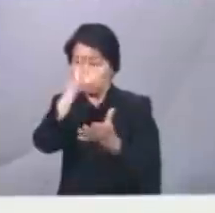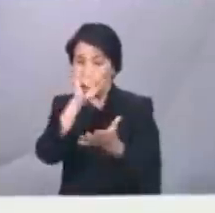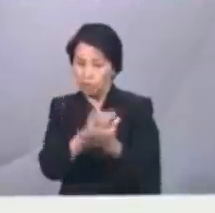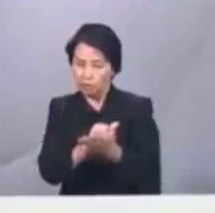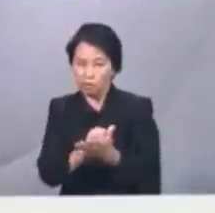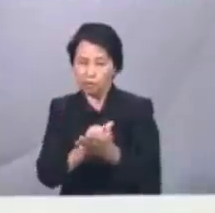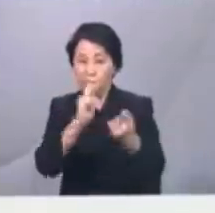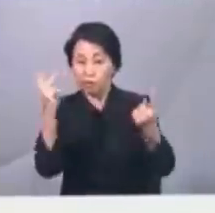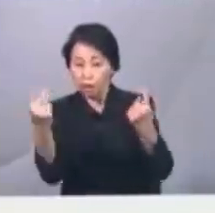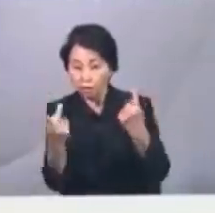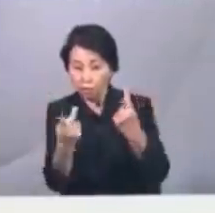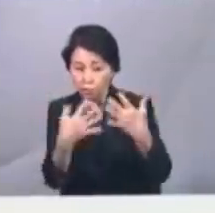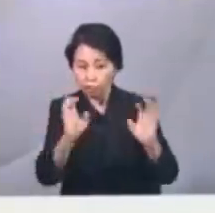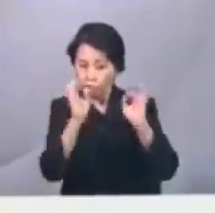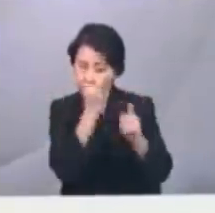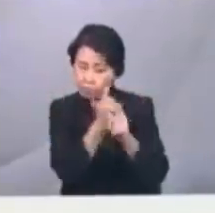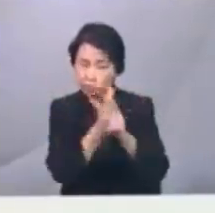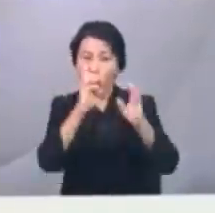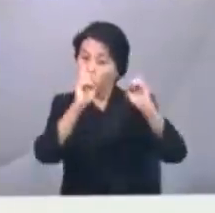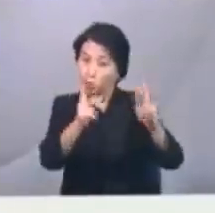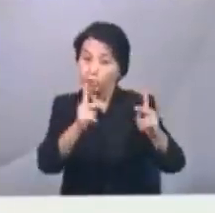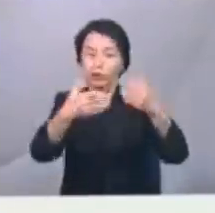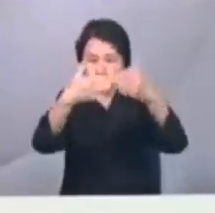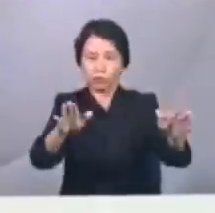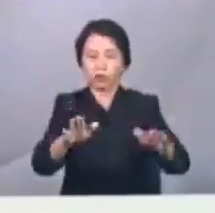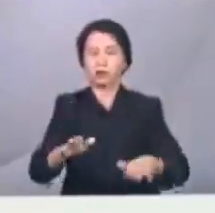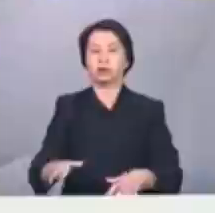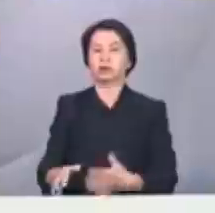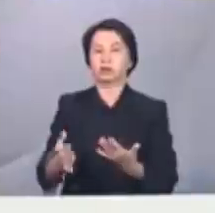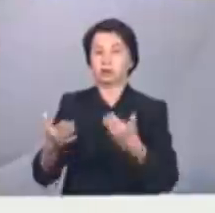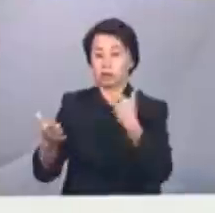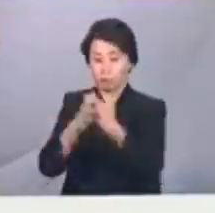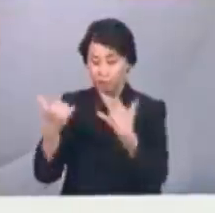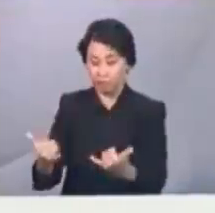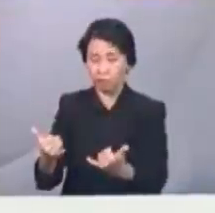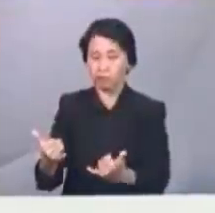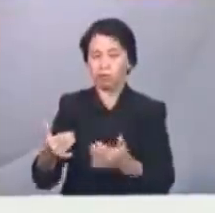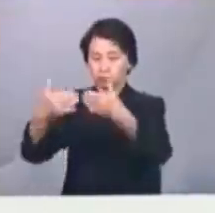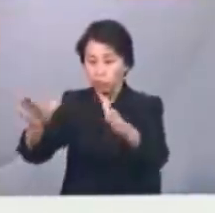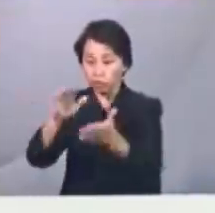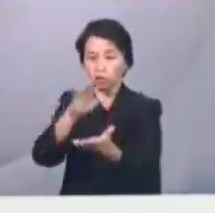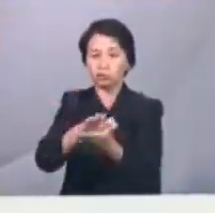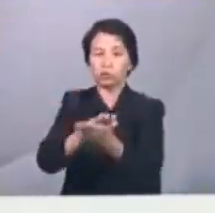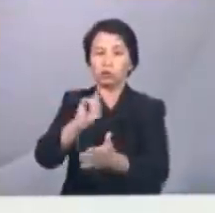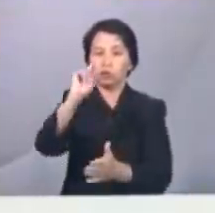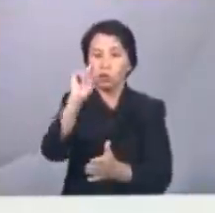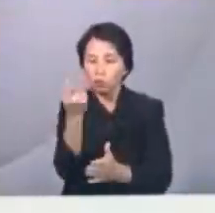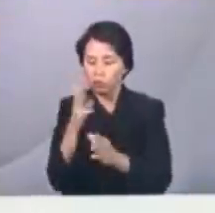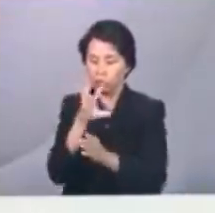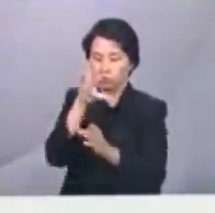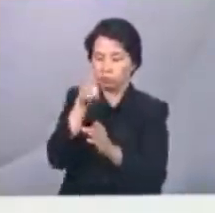keadaan telah kembali pulih. Pada peringkat ini, pembukaan sekolah hanya